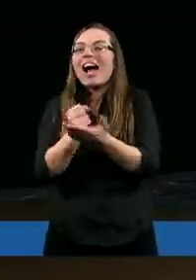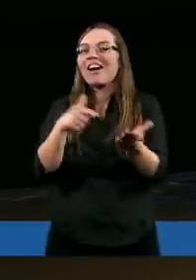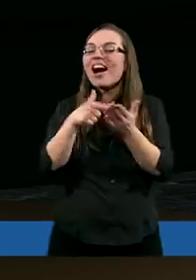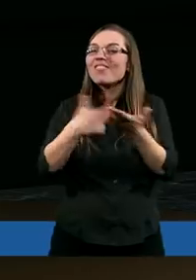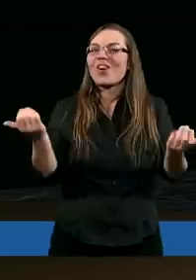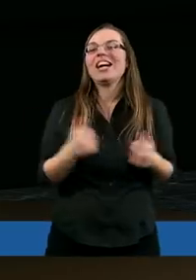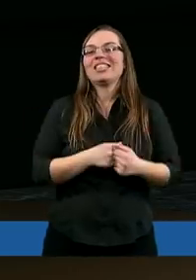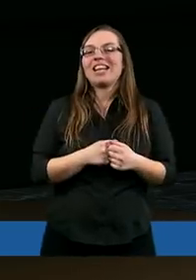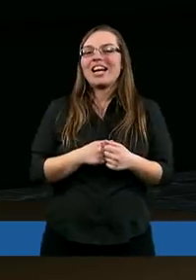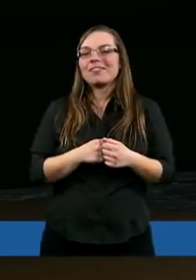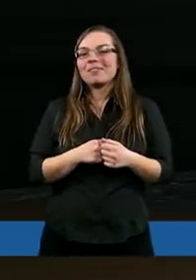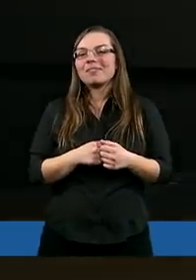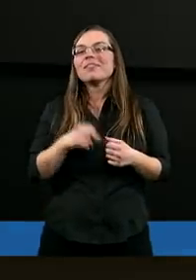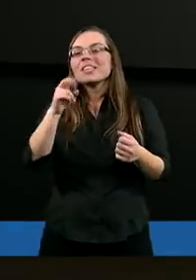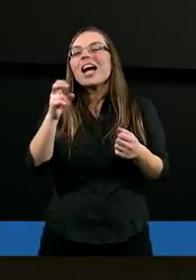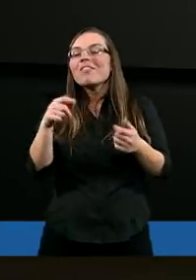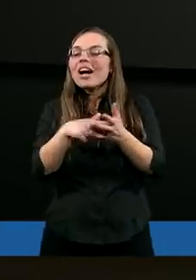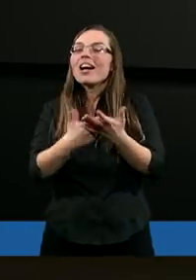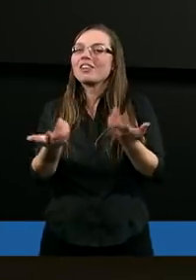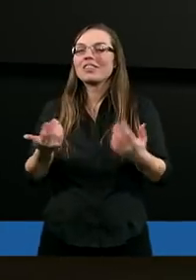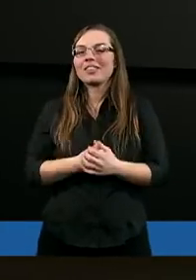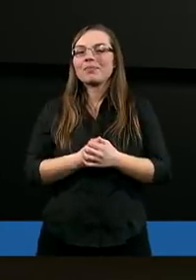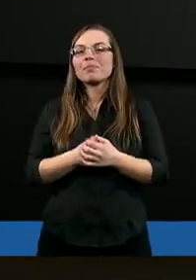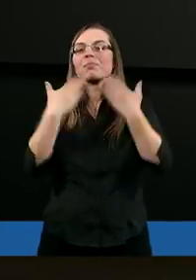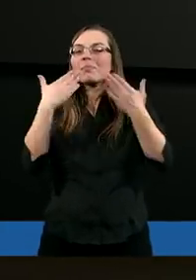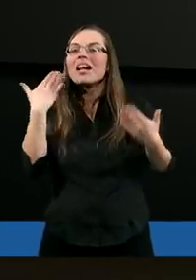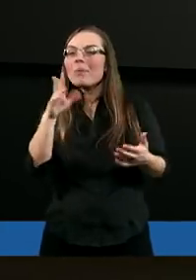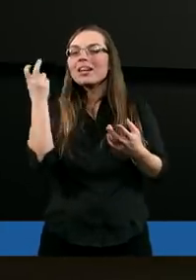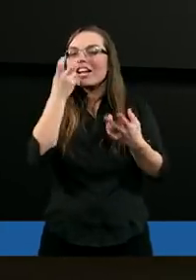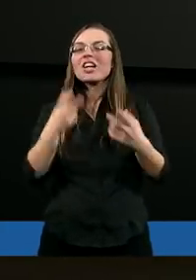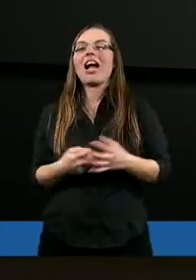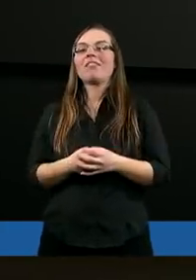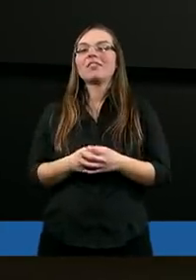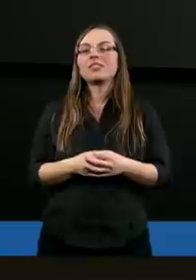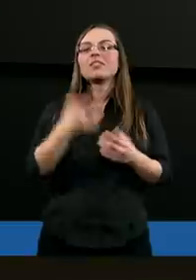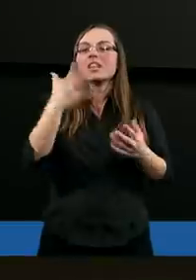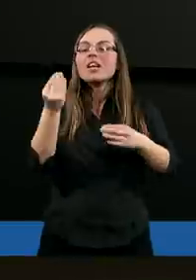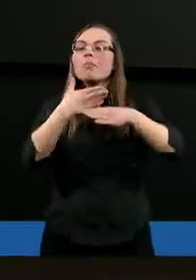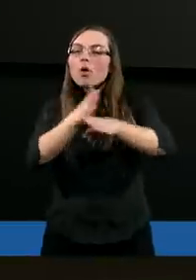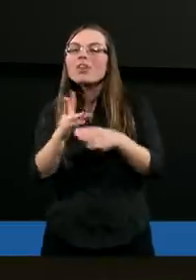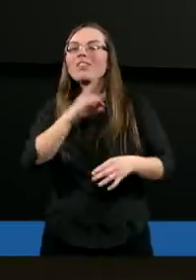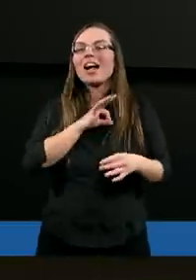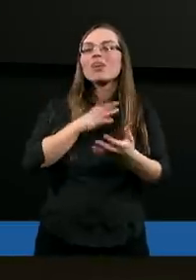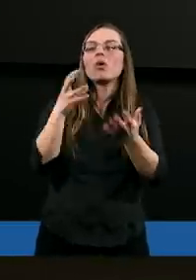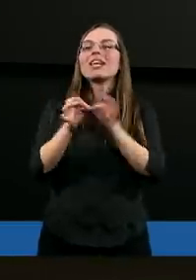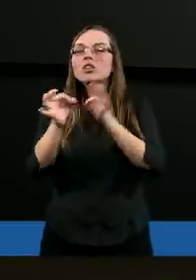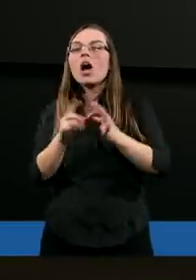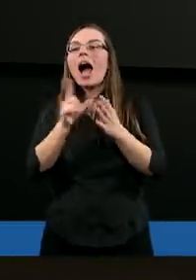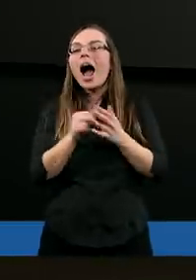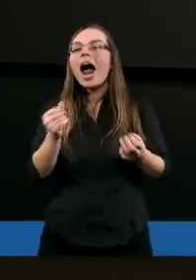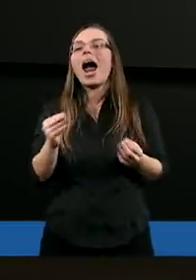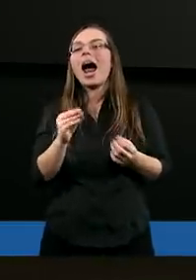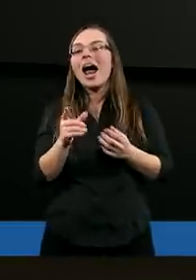Instytucja. Tak jest. Tak, dziękuję Pana bardzo. Bogu za to, naprawdę. Tak, dziękuję bardzo. Nie mamy, może też chciałbym się podzielić własną historią, ale... No dziel